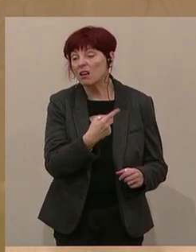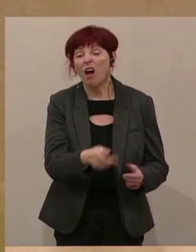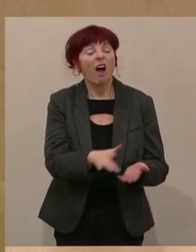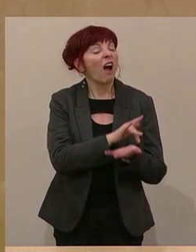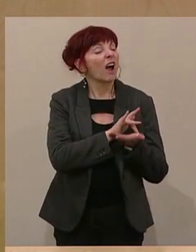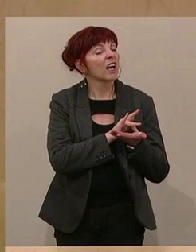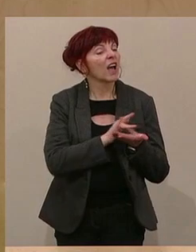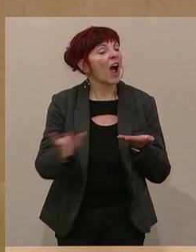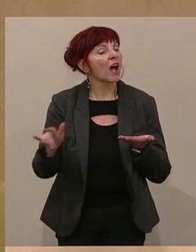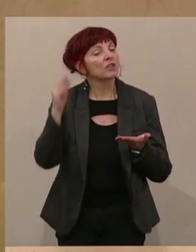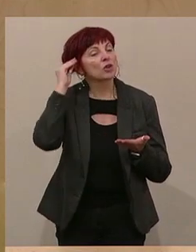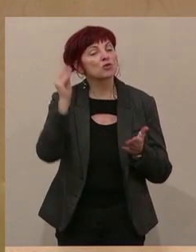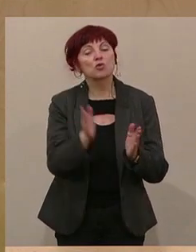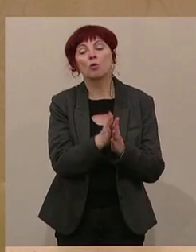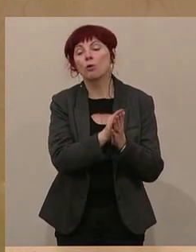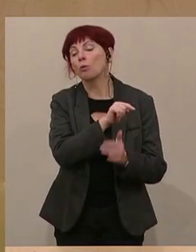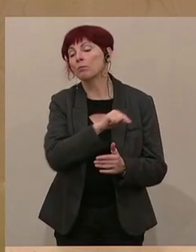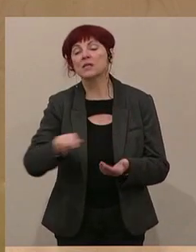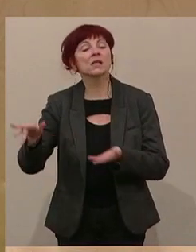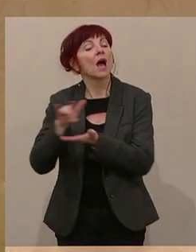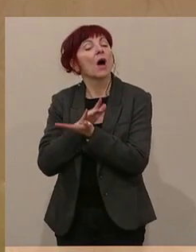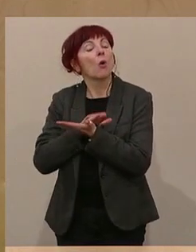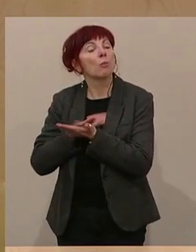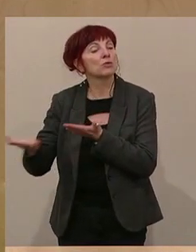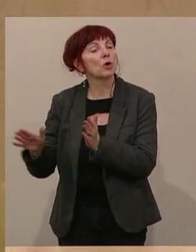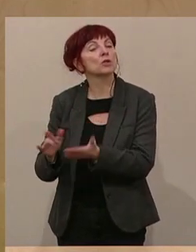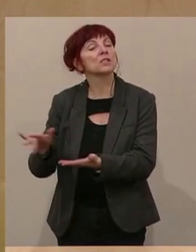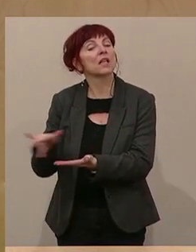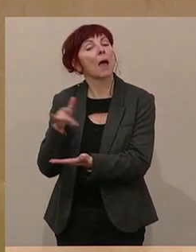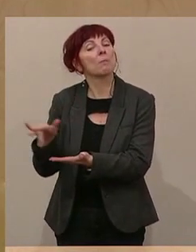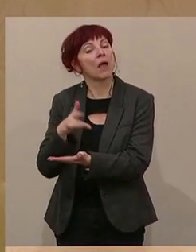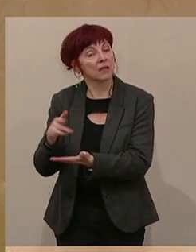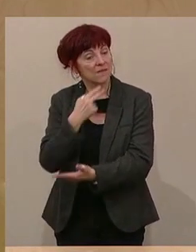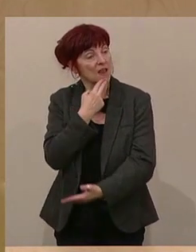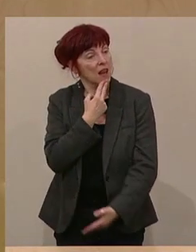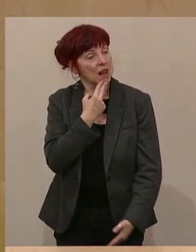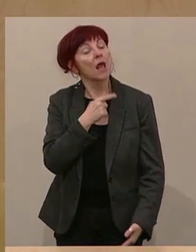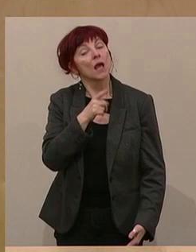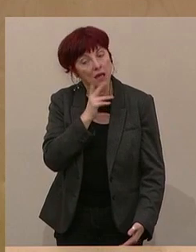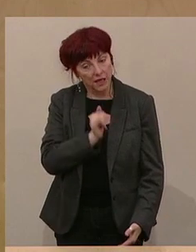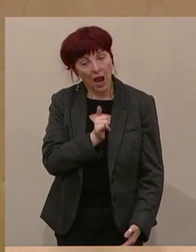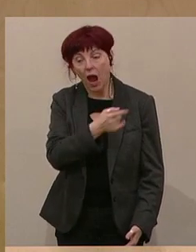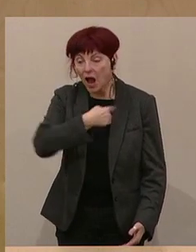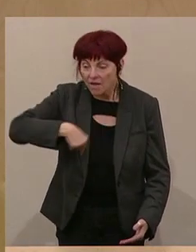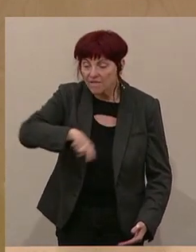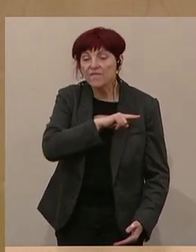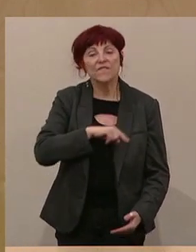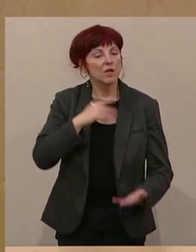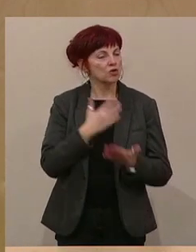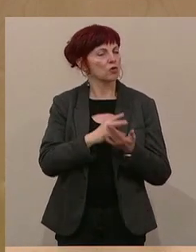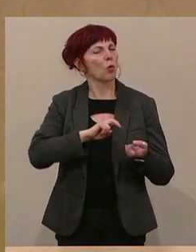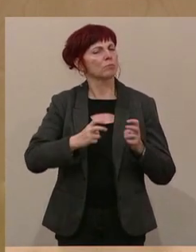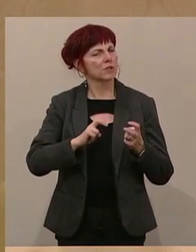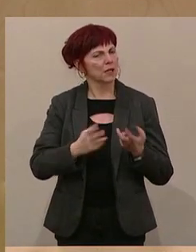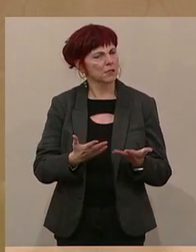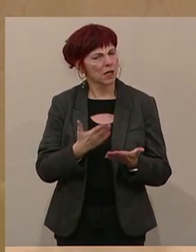zum Gratis- Tablet, ja, ist richtig, wir setzen um, es wird ein Masterplan für diesen Bereich erstellt, aber wenn wir in